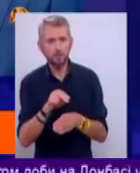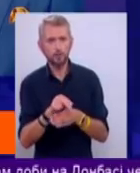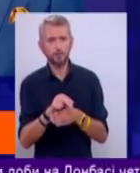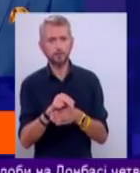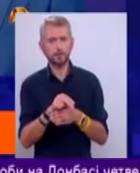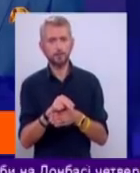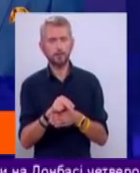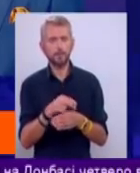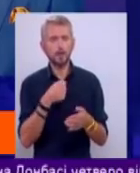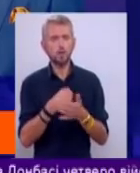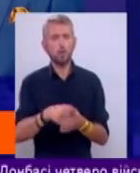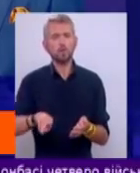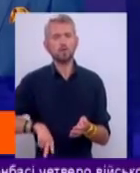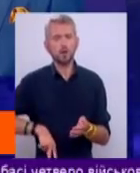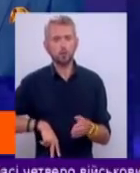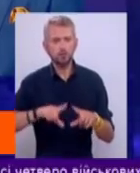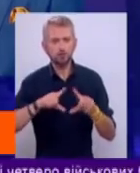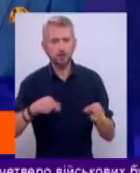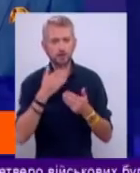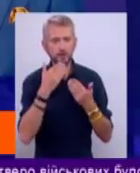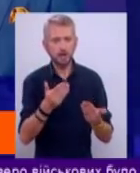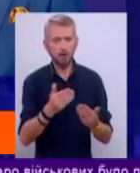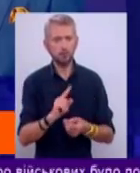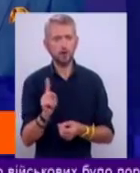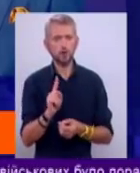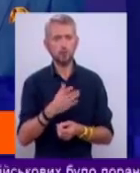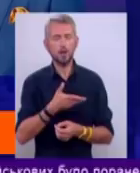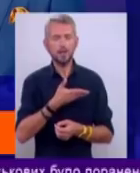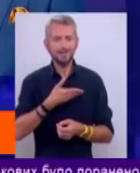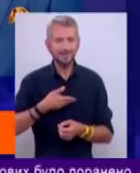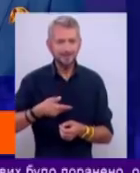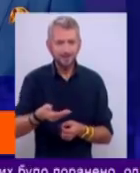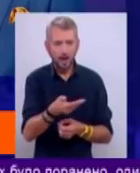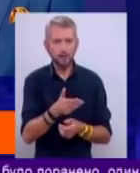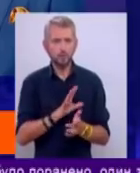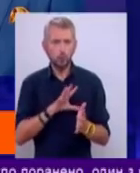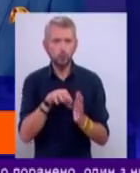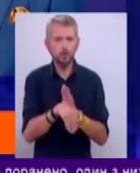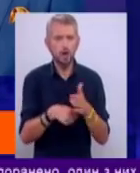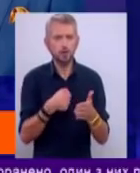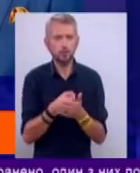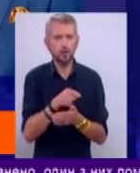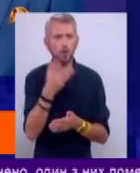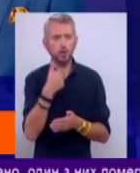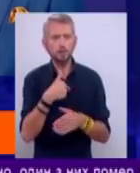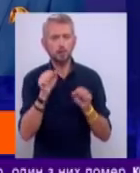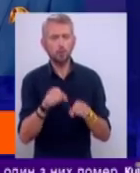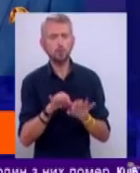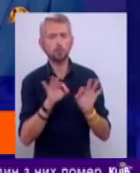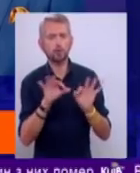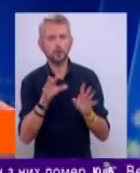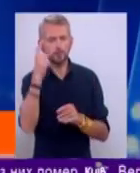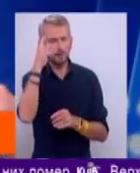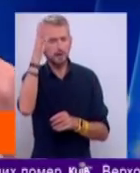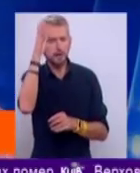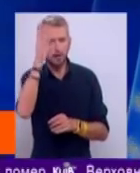до директорів школ звертаємося, щоб нас долучали до тих, коли ми можемо поділитися знаннями,